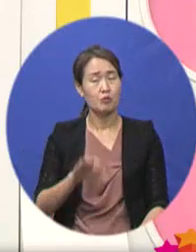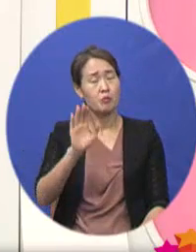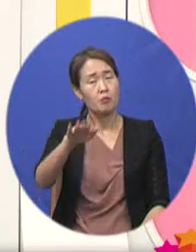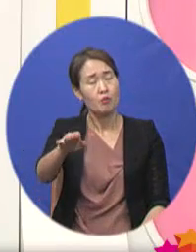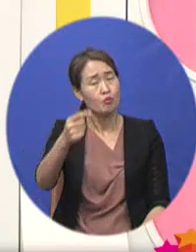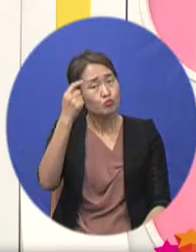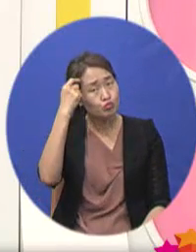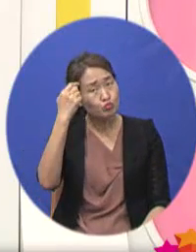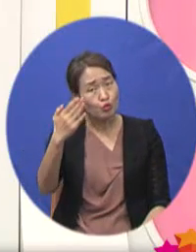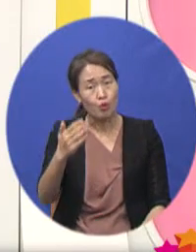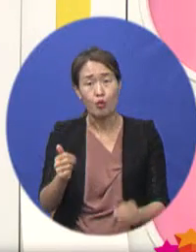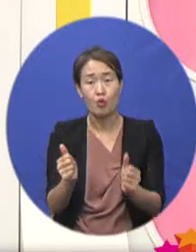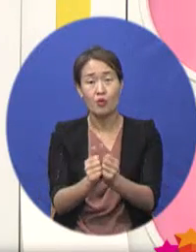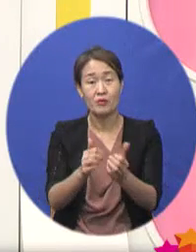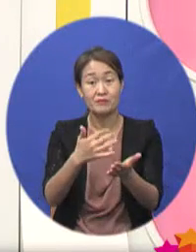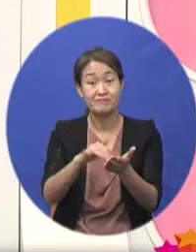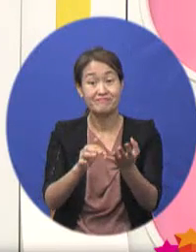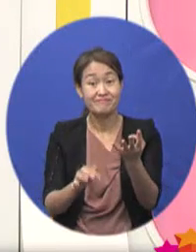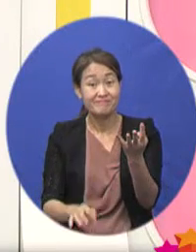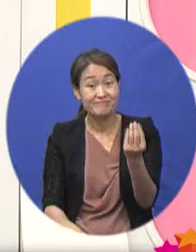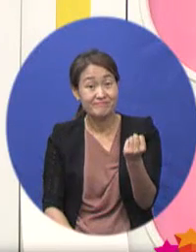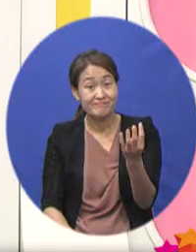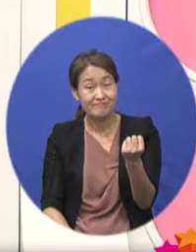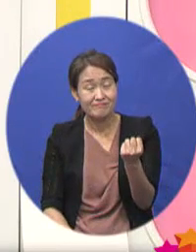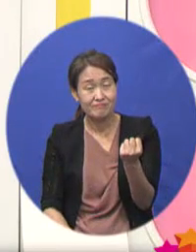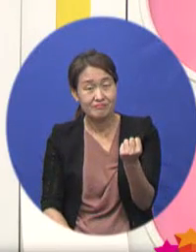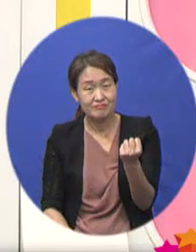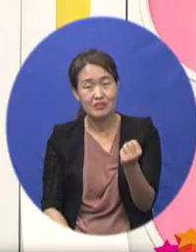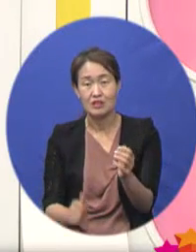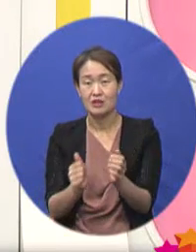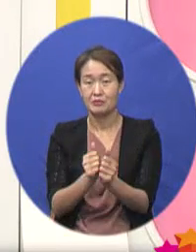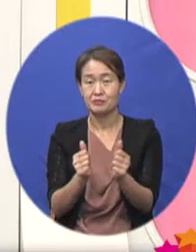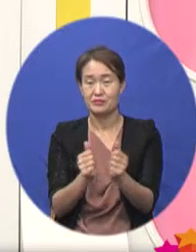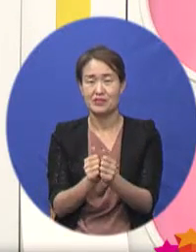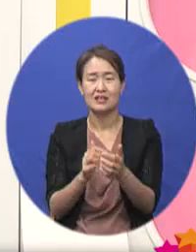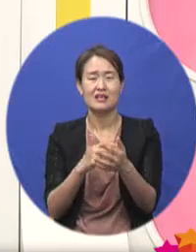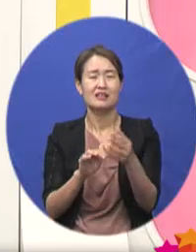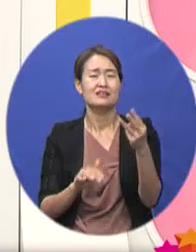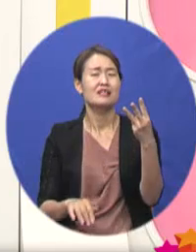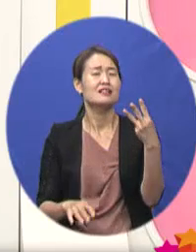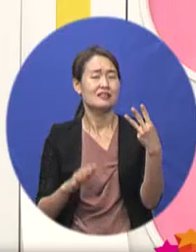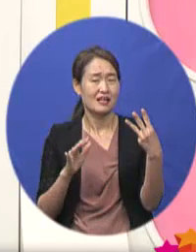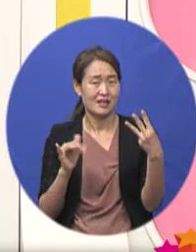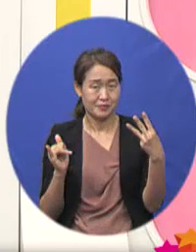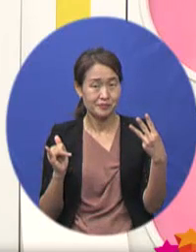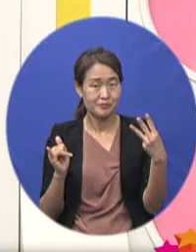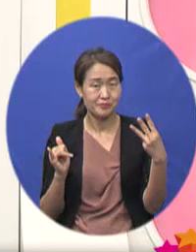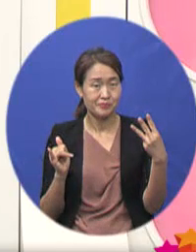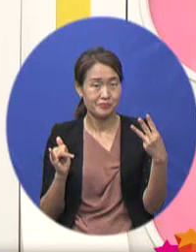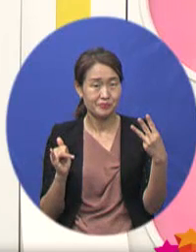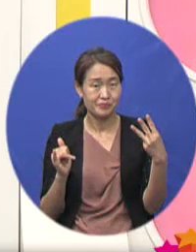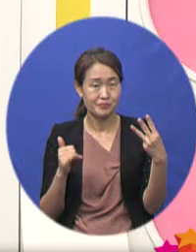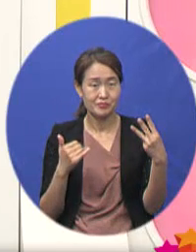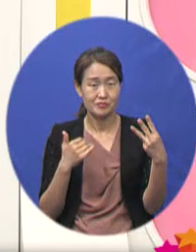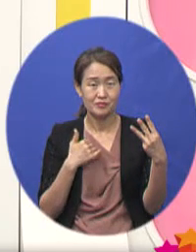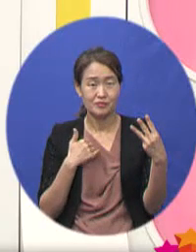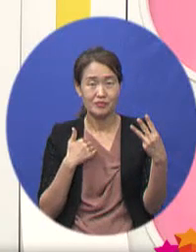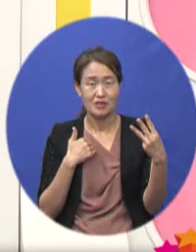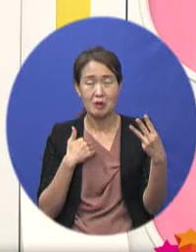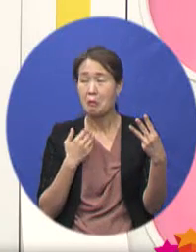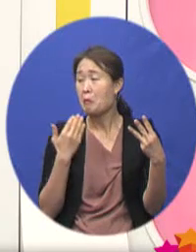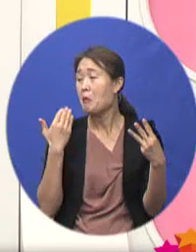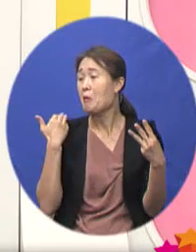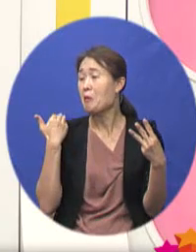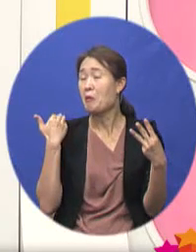몇 분이나 계세요, 어르신? 아, 남자분이 세 분 있더라고요. 세 나 온 지 지금, 예, 몇 주 안 됐어요.